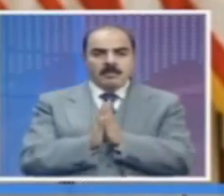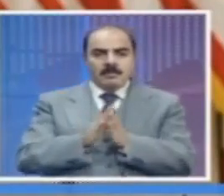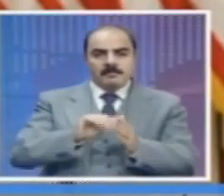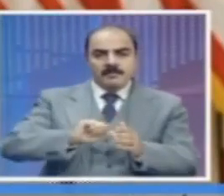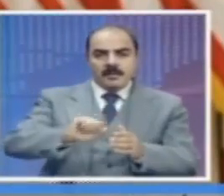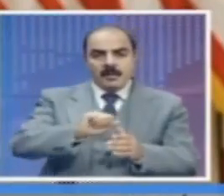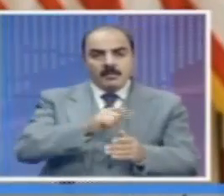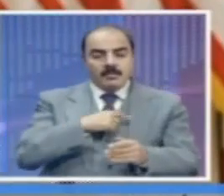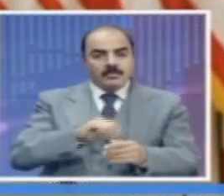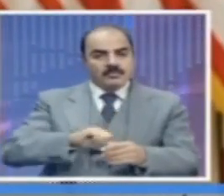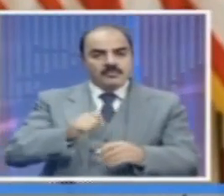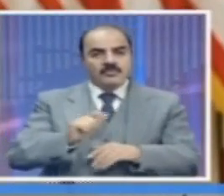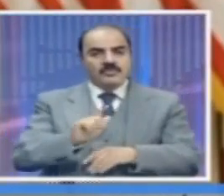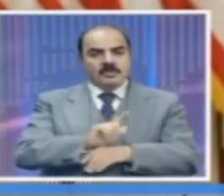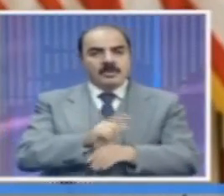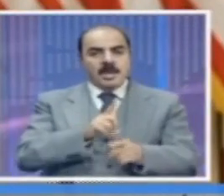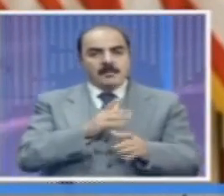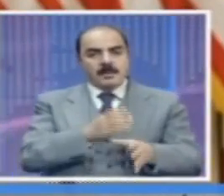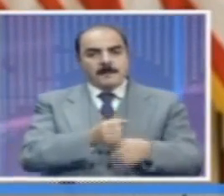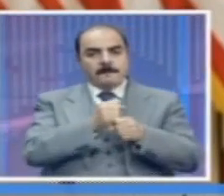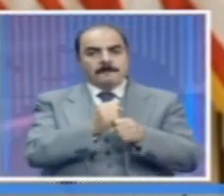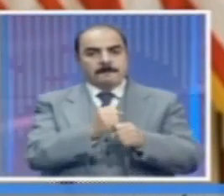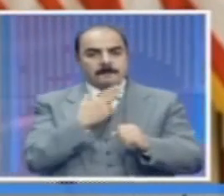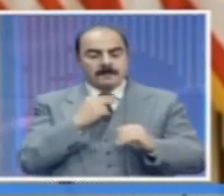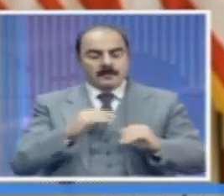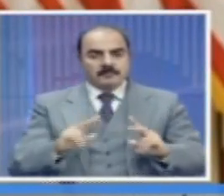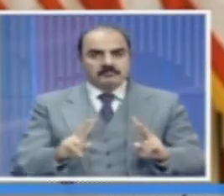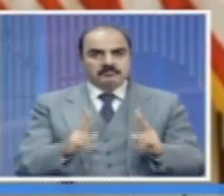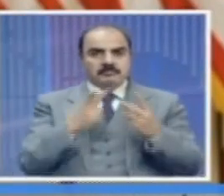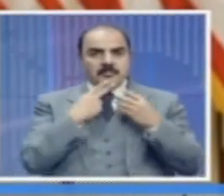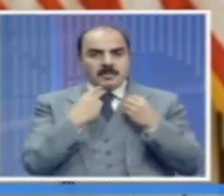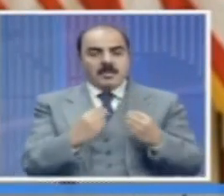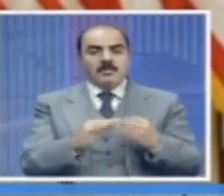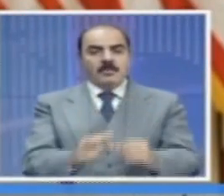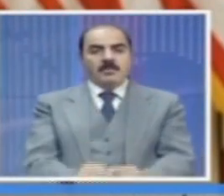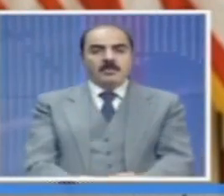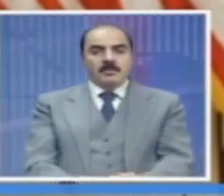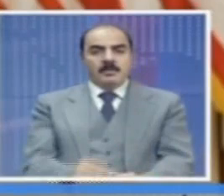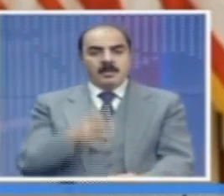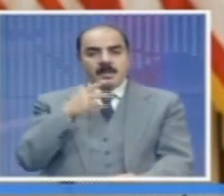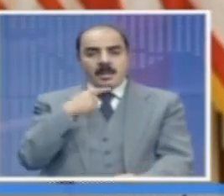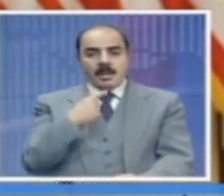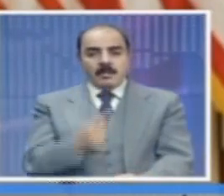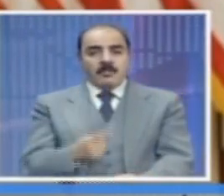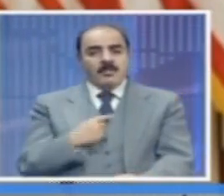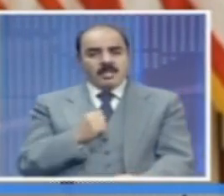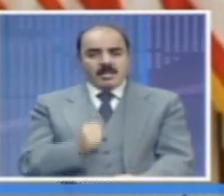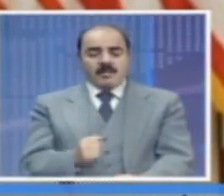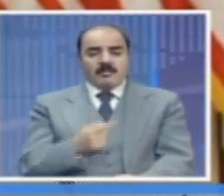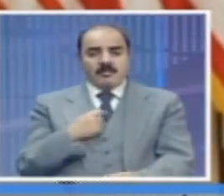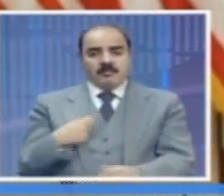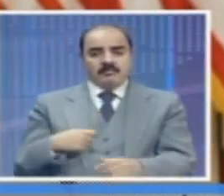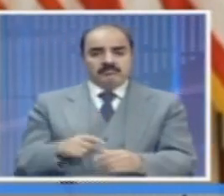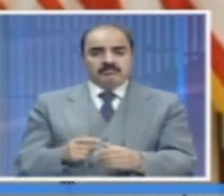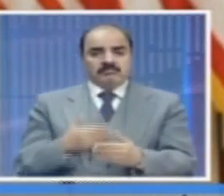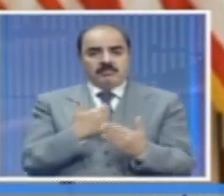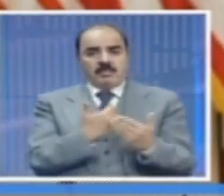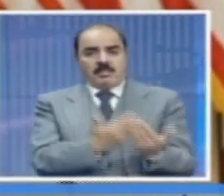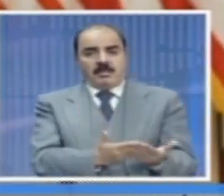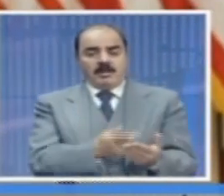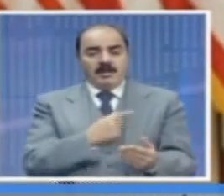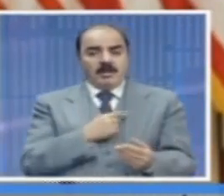أجل نجاح الإدارة الجديدة في إبقاء أمريكا آمنة ومزدهرة. وقال ترامب إنه ورغم قيامه بتسليم